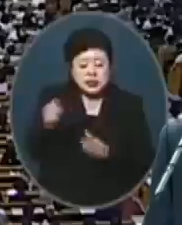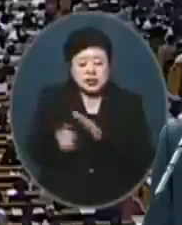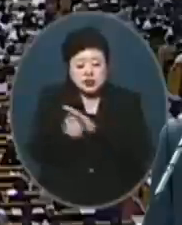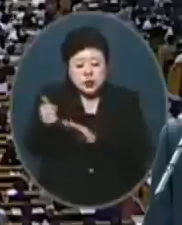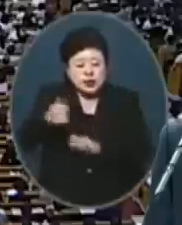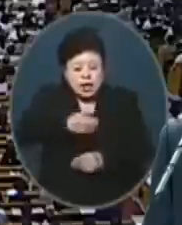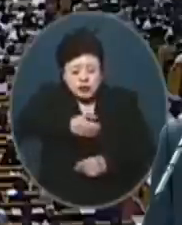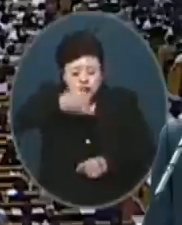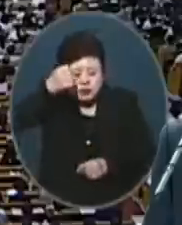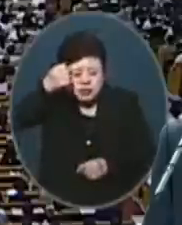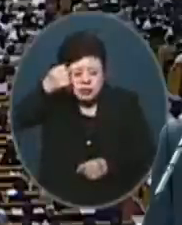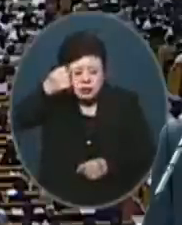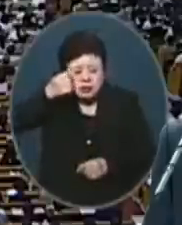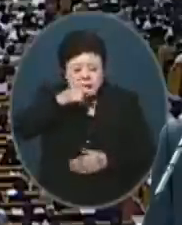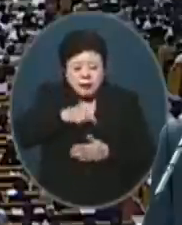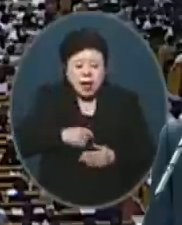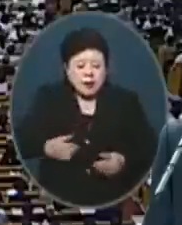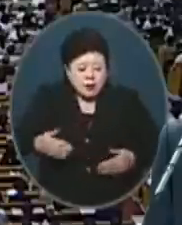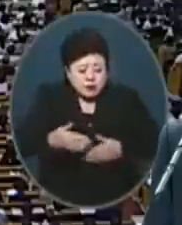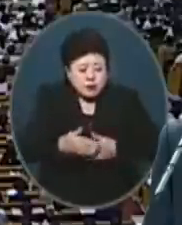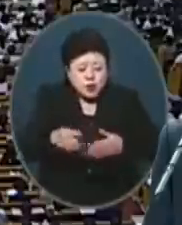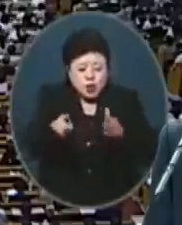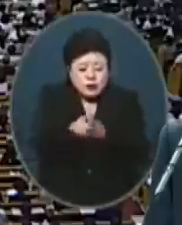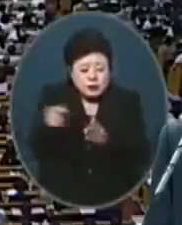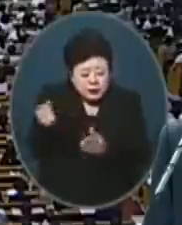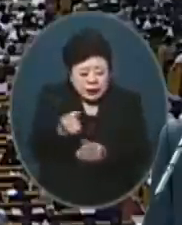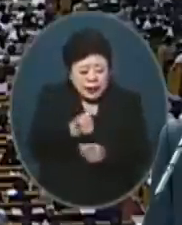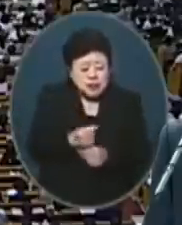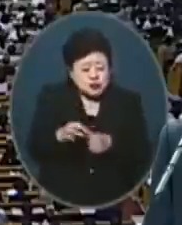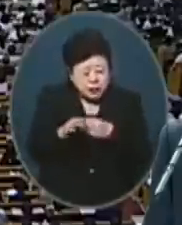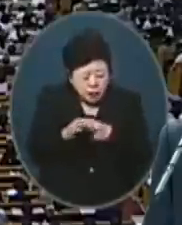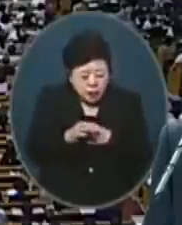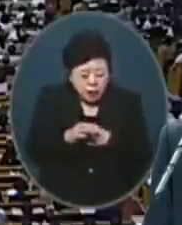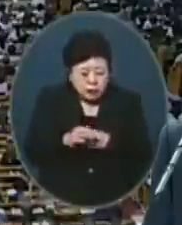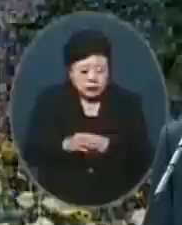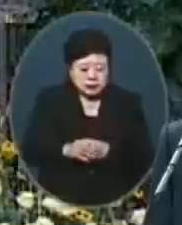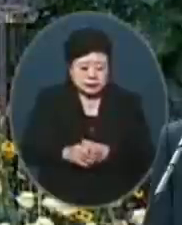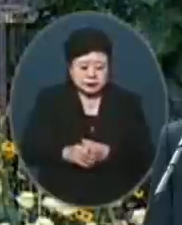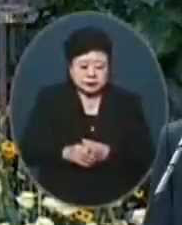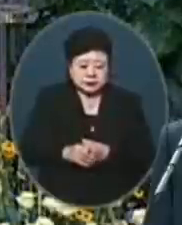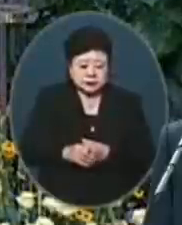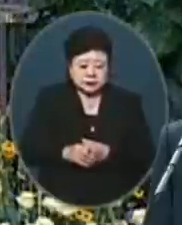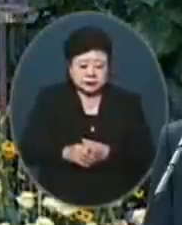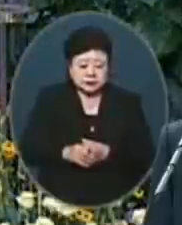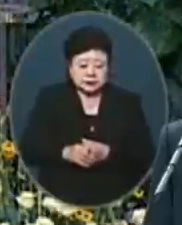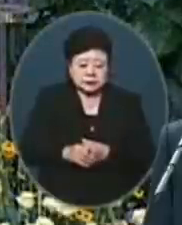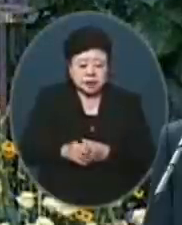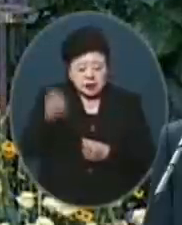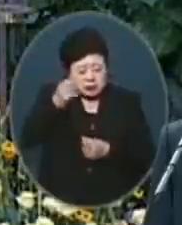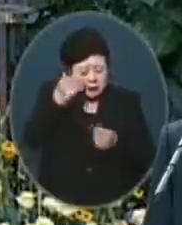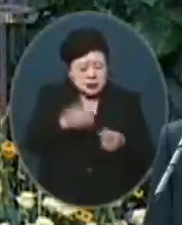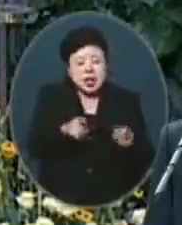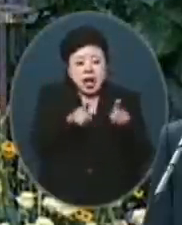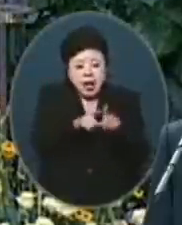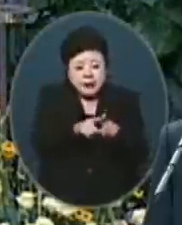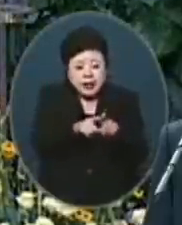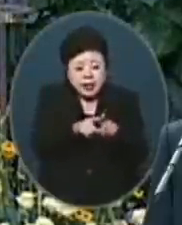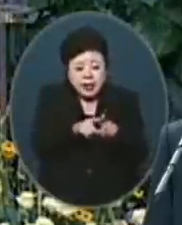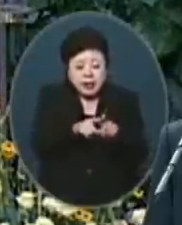꿈을 마음에 품고 믿음을 갖게 해주며 창조적 고백을 선언하면 성령께서 함께